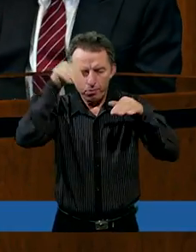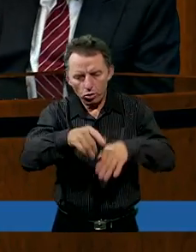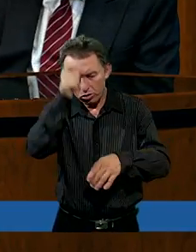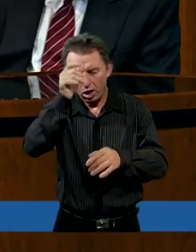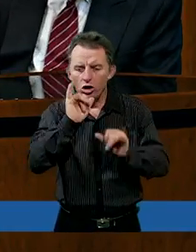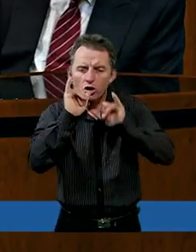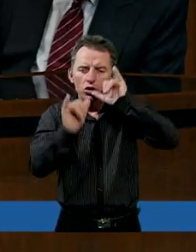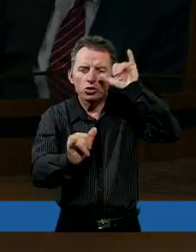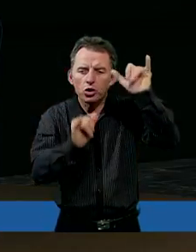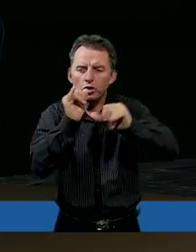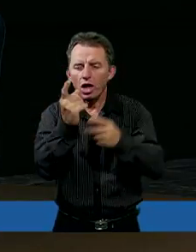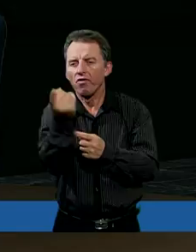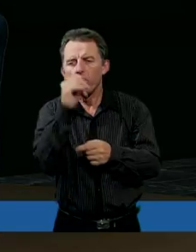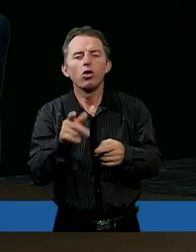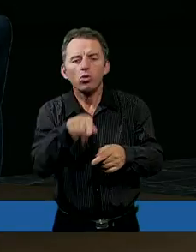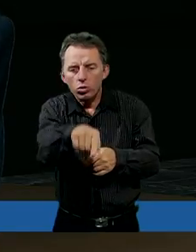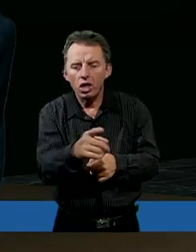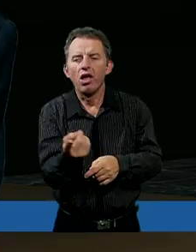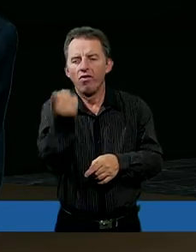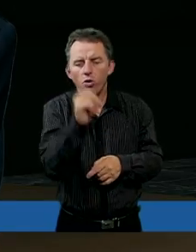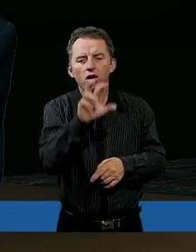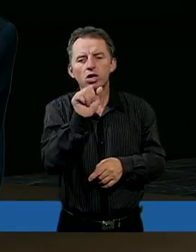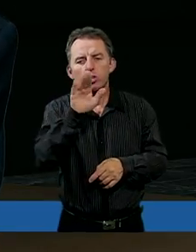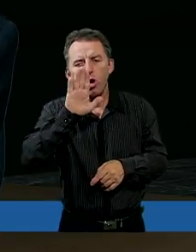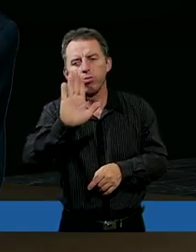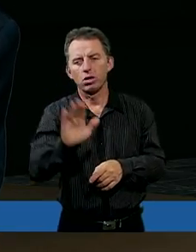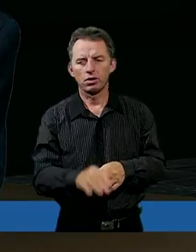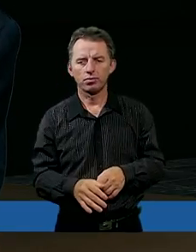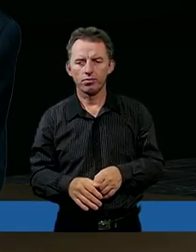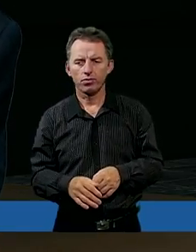tak wołać. No i tak tutaj woła Hiob.